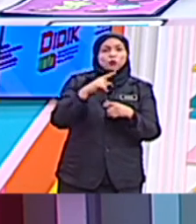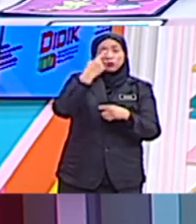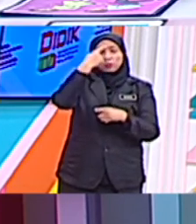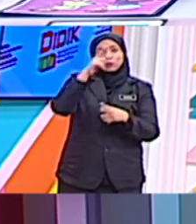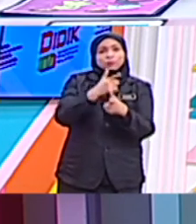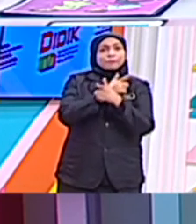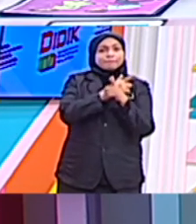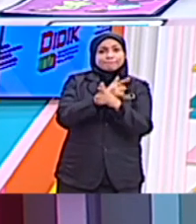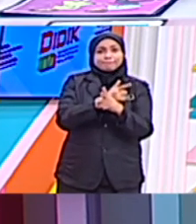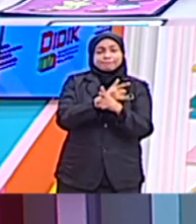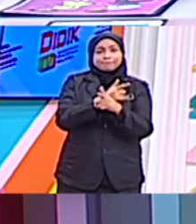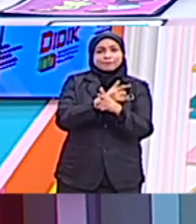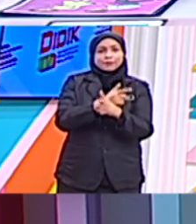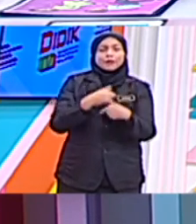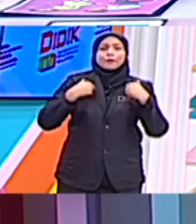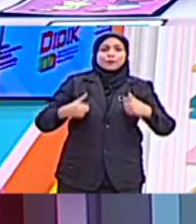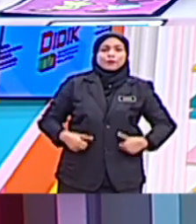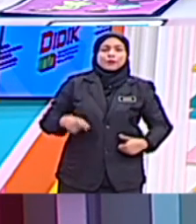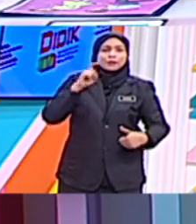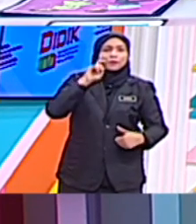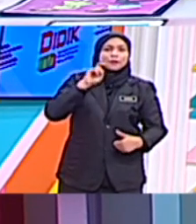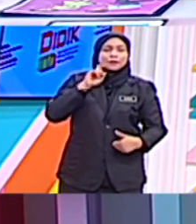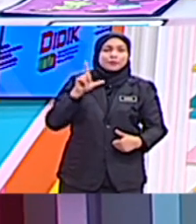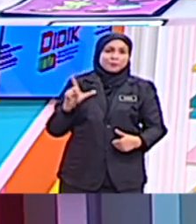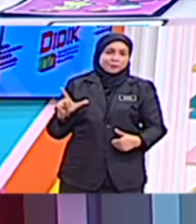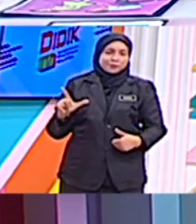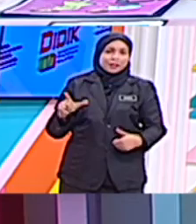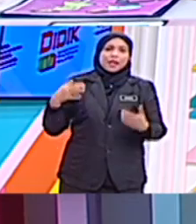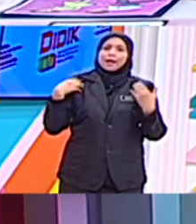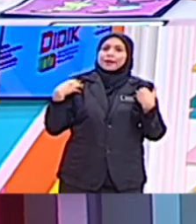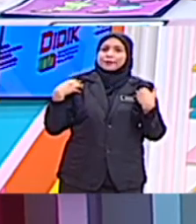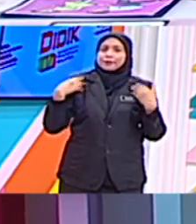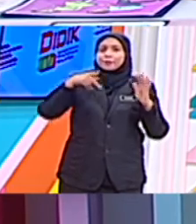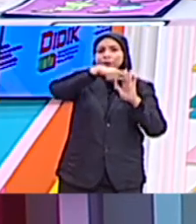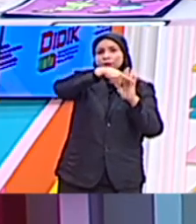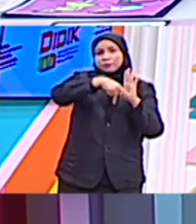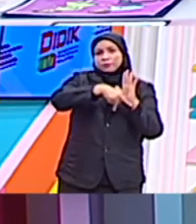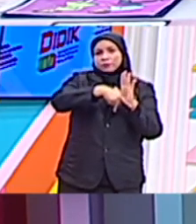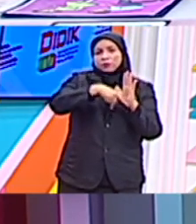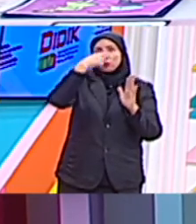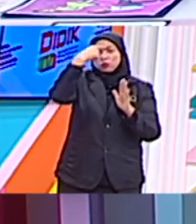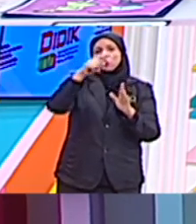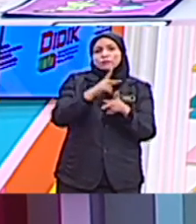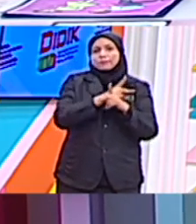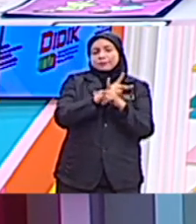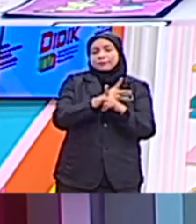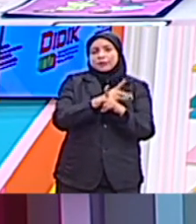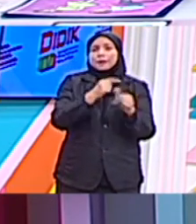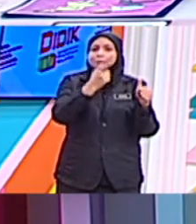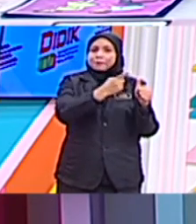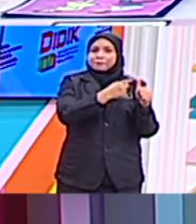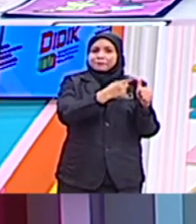ada ada peraturan sentuhan sebenarnya. Oh, ya ke? Okey, peraturan menjaga kehormatan anggota seksual. Okey. Okey, yang